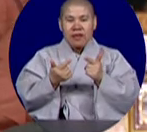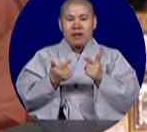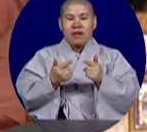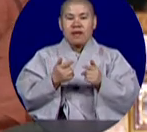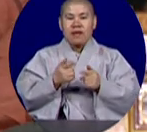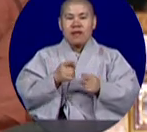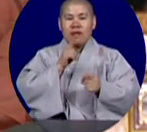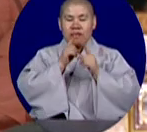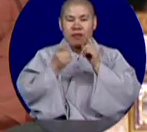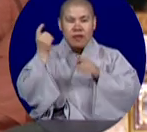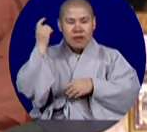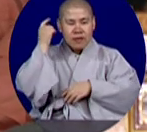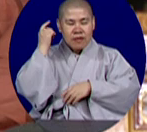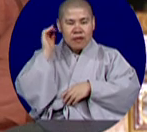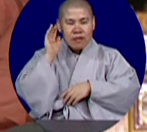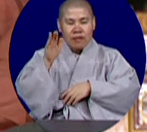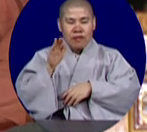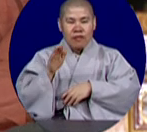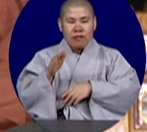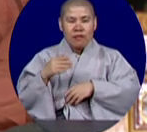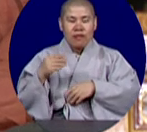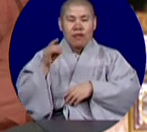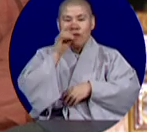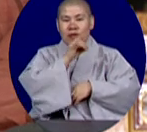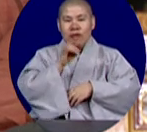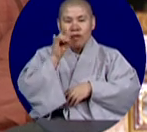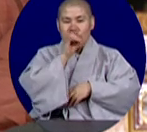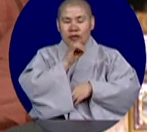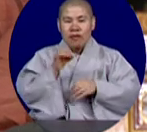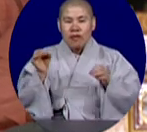듣고 여우 몸을 벗었어요. 해탈을 했어요.